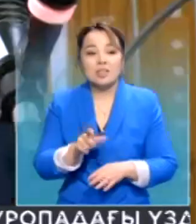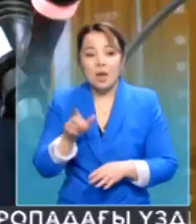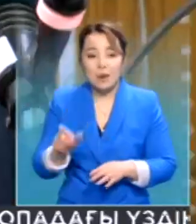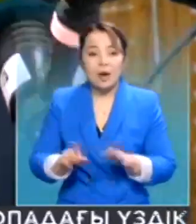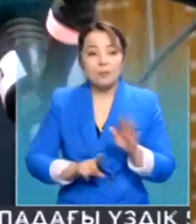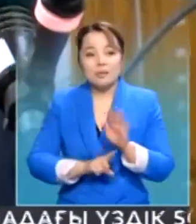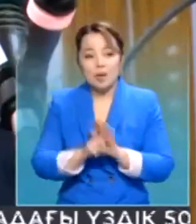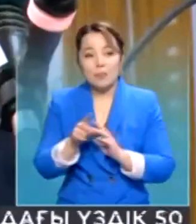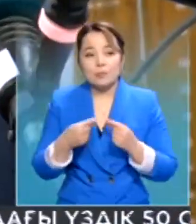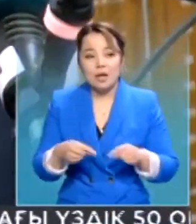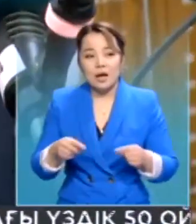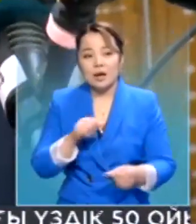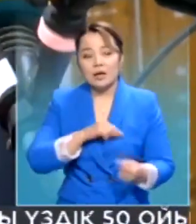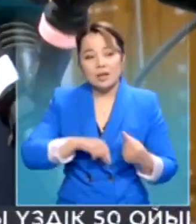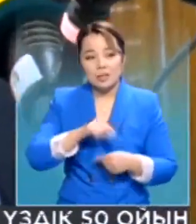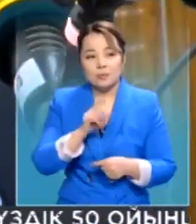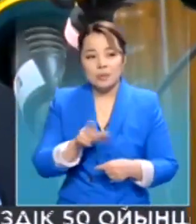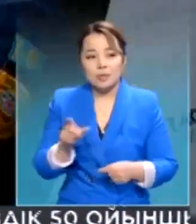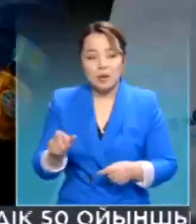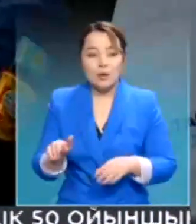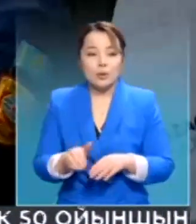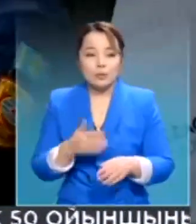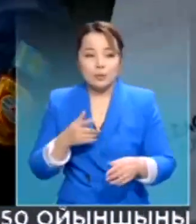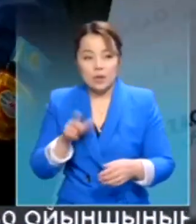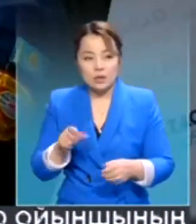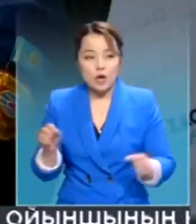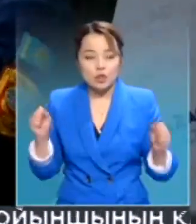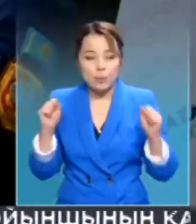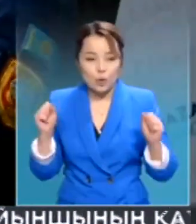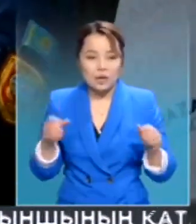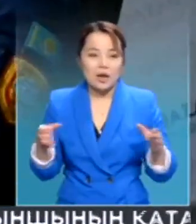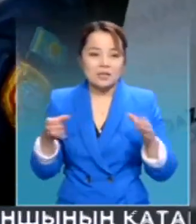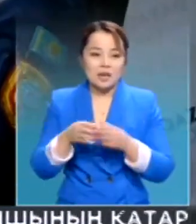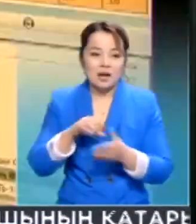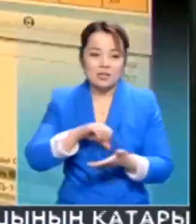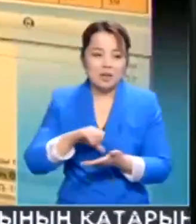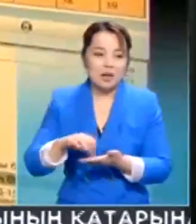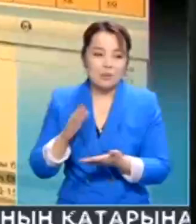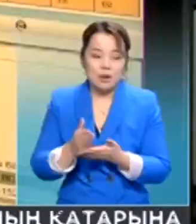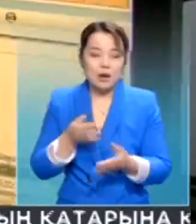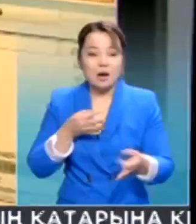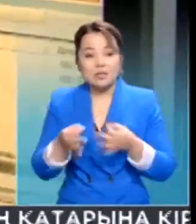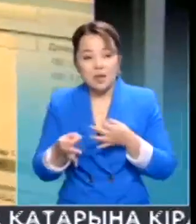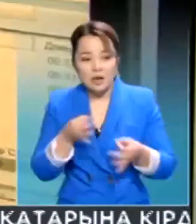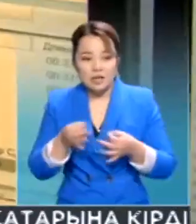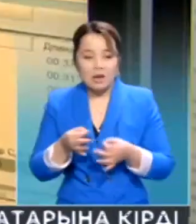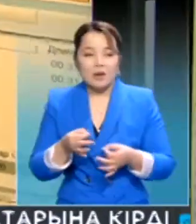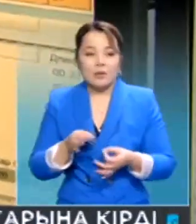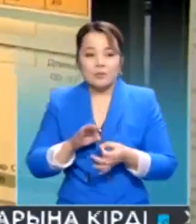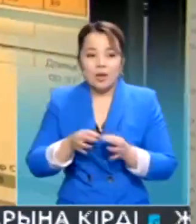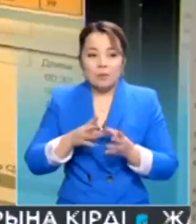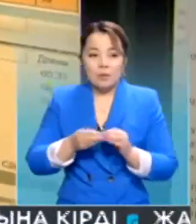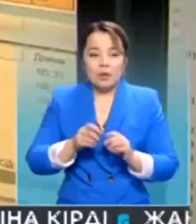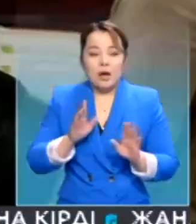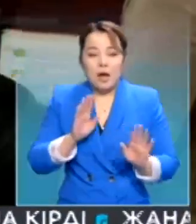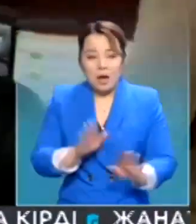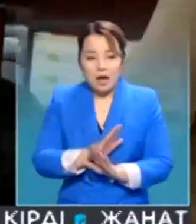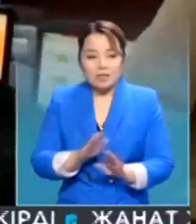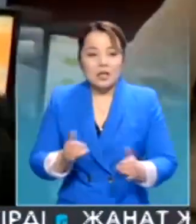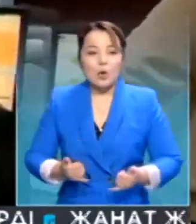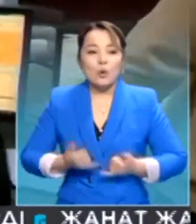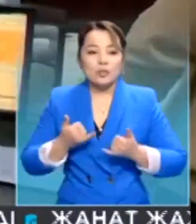азаматтардан бастап түрлі кәсіп иелері, өнерпаздар мен спорт саңлақтары келді. Сүбелі сұхбат болып, әуезді әндер орындалды.